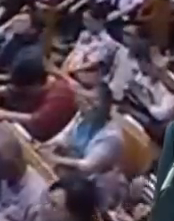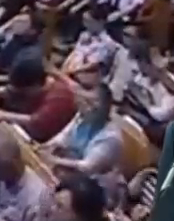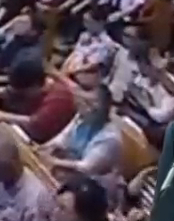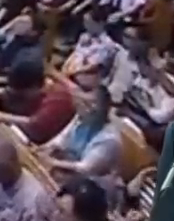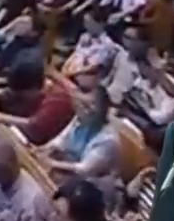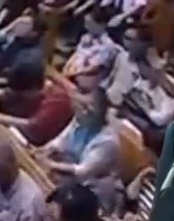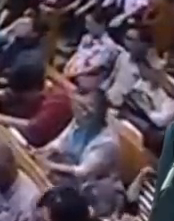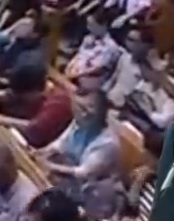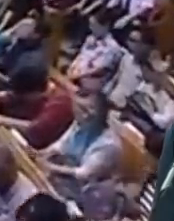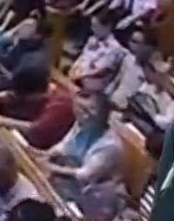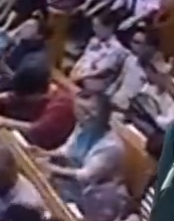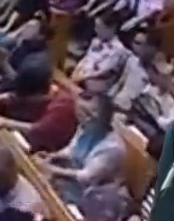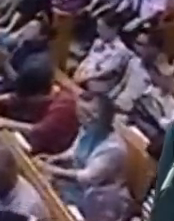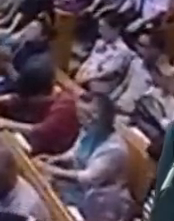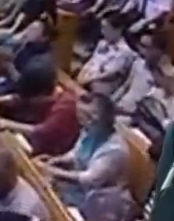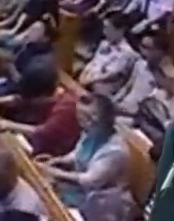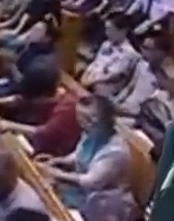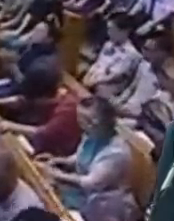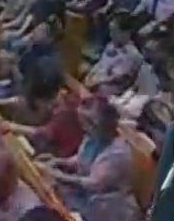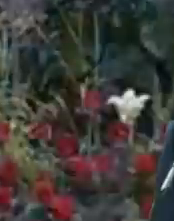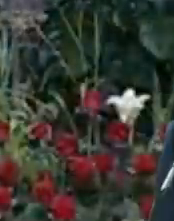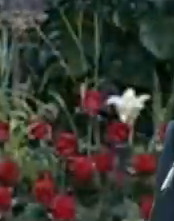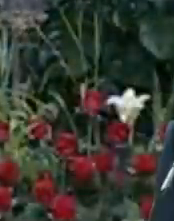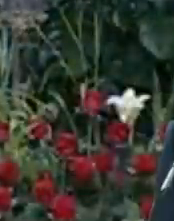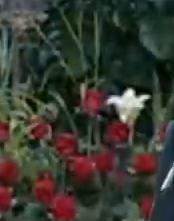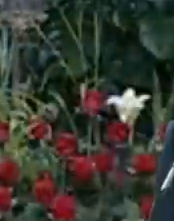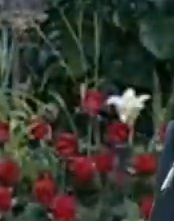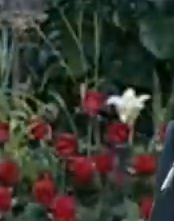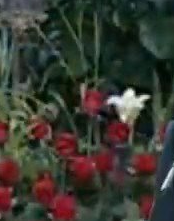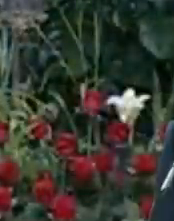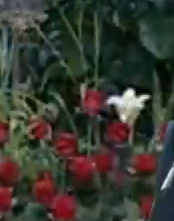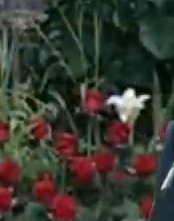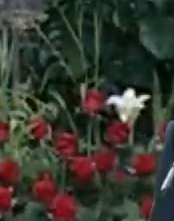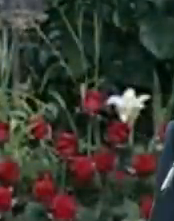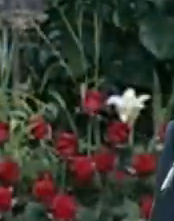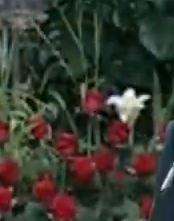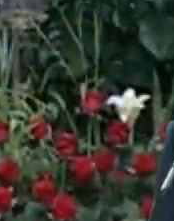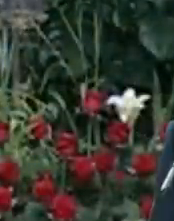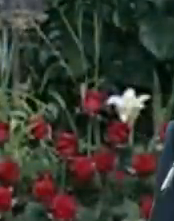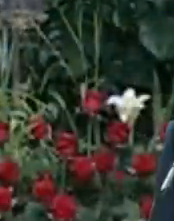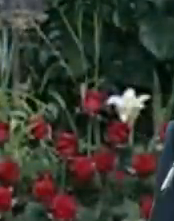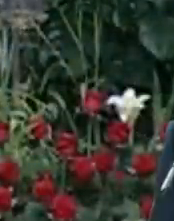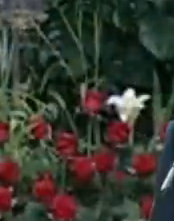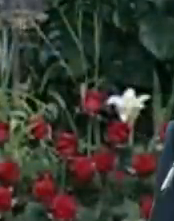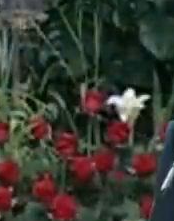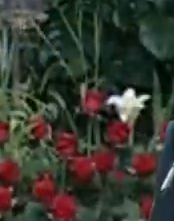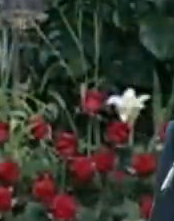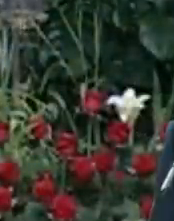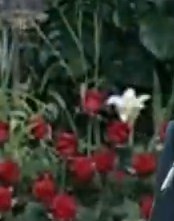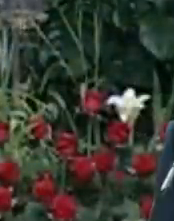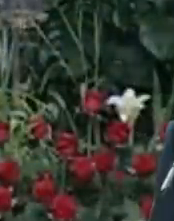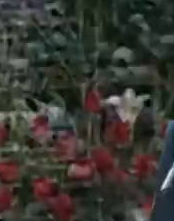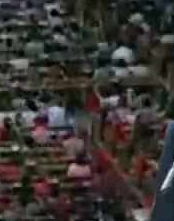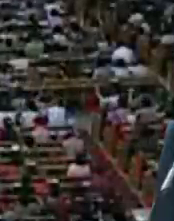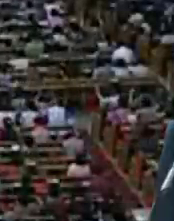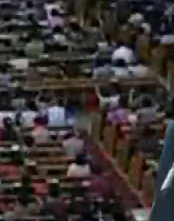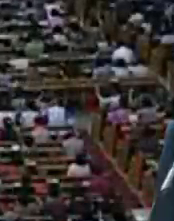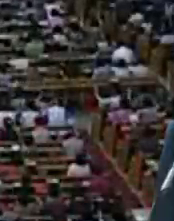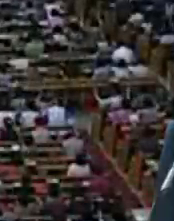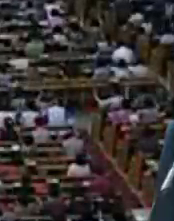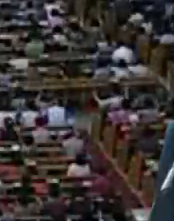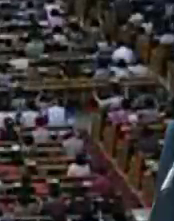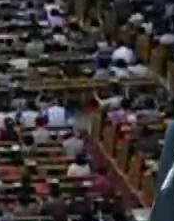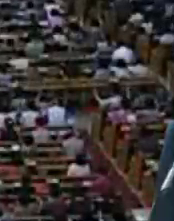살아계신 우리 아버지 하나님, 우리를 불쌍히 여기셔서 한 자리에 모아 주시옵시고 예수 그리스도의 십자가